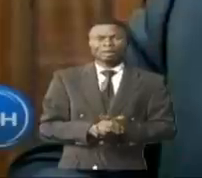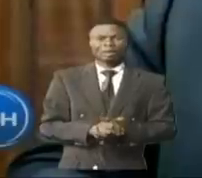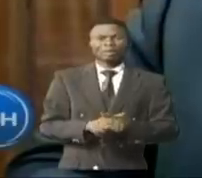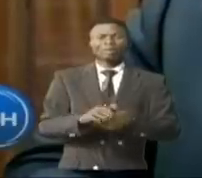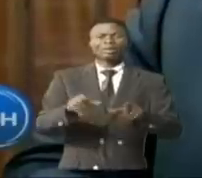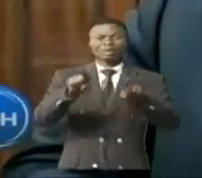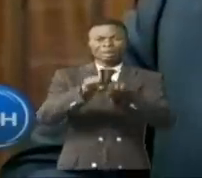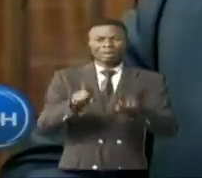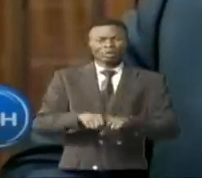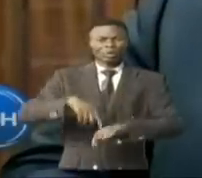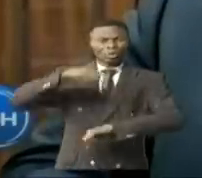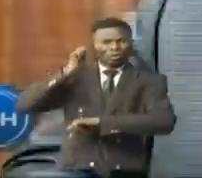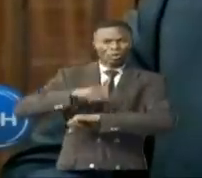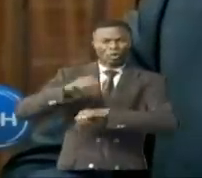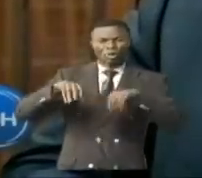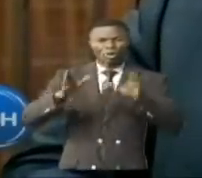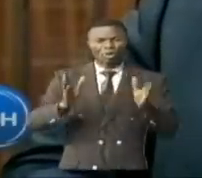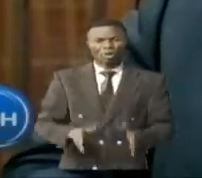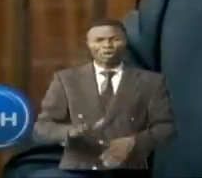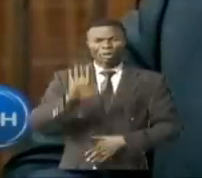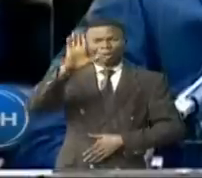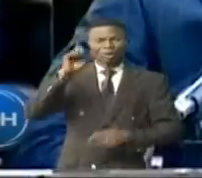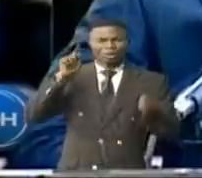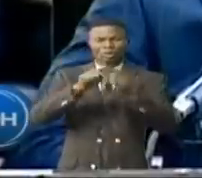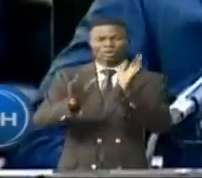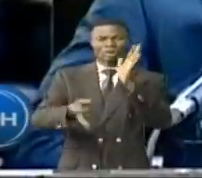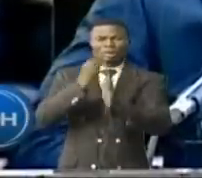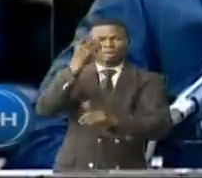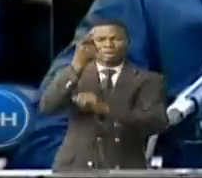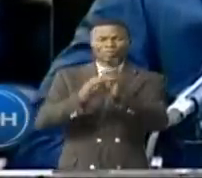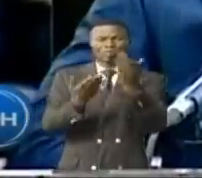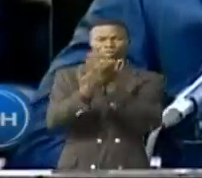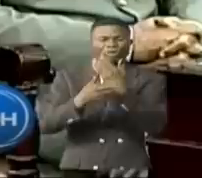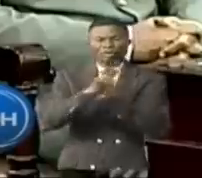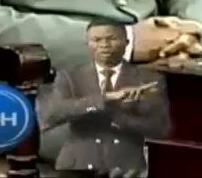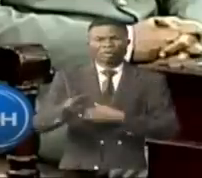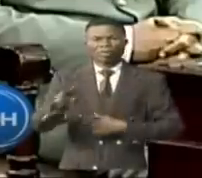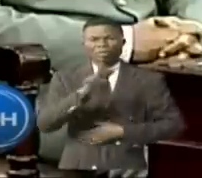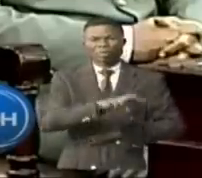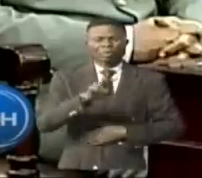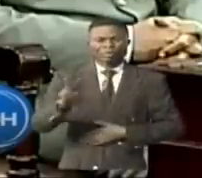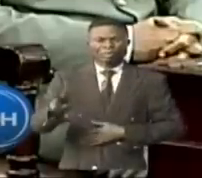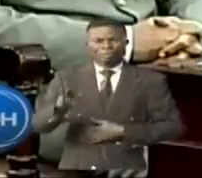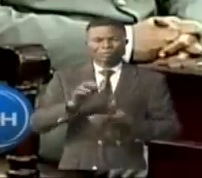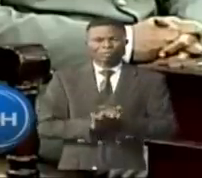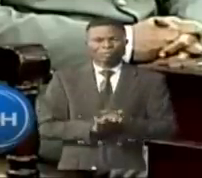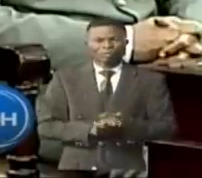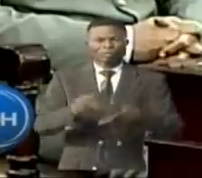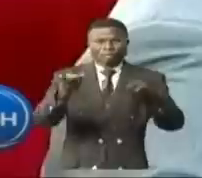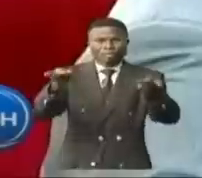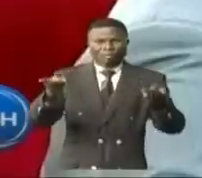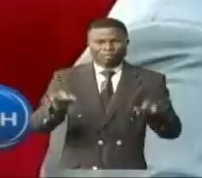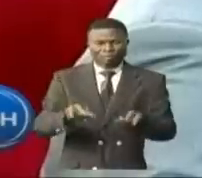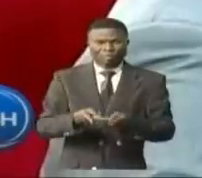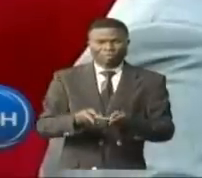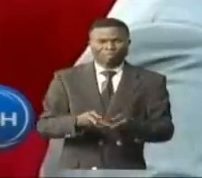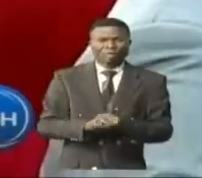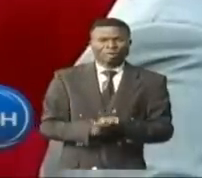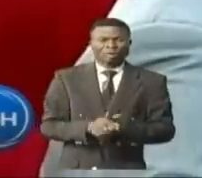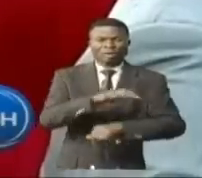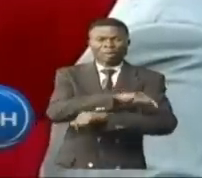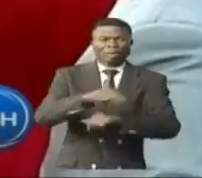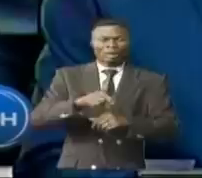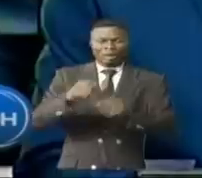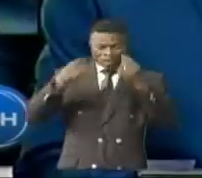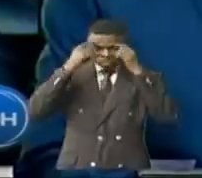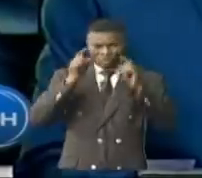chevet de la justice congolaise du 5 au 13 juillet 2022. C'est la salle Marcel Liao à la Cour des cassations qui